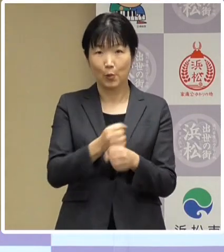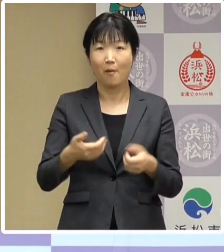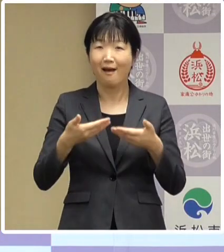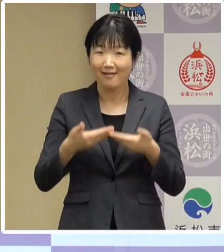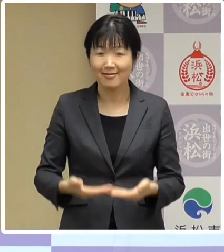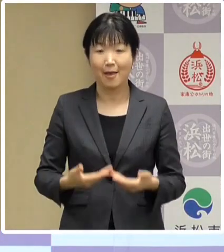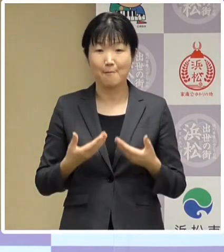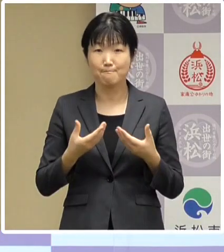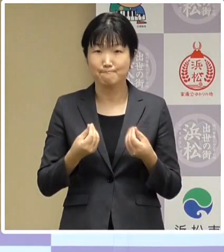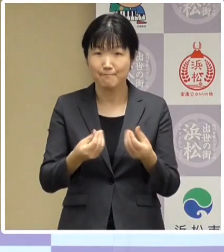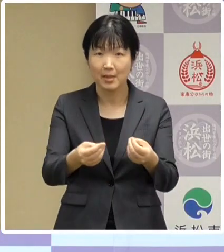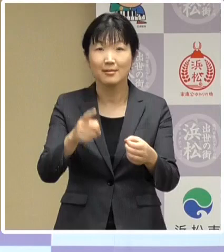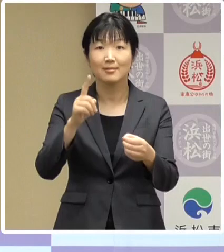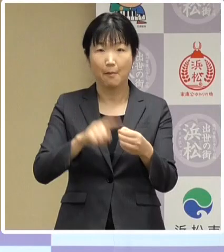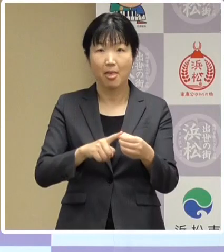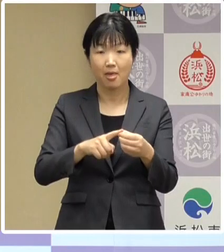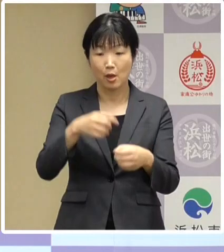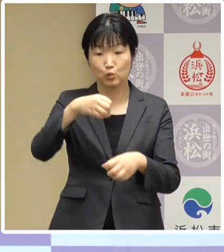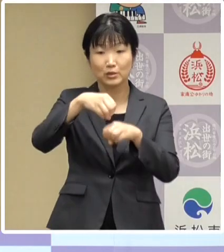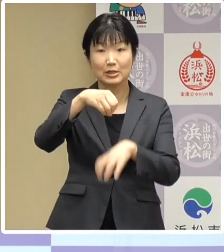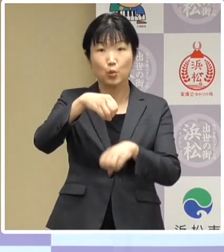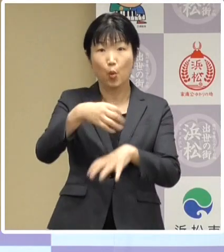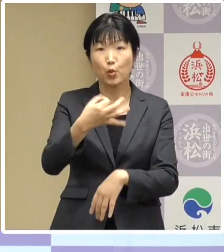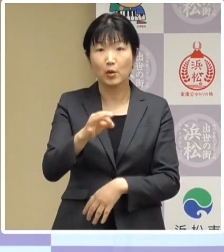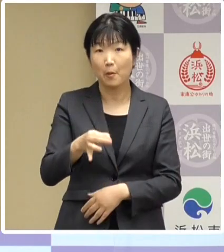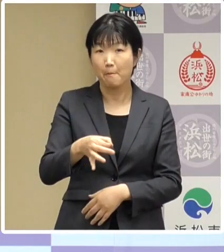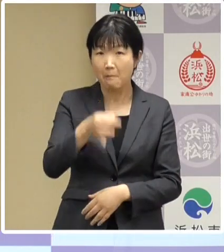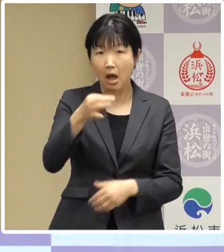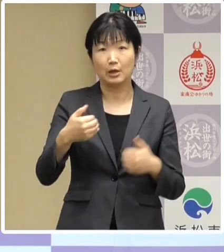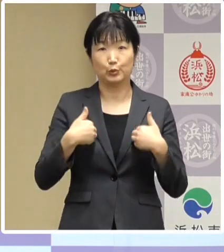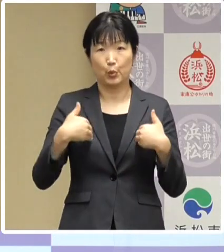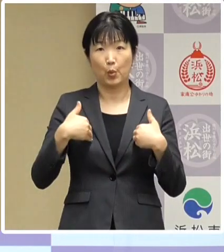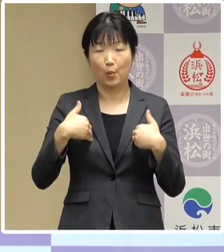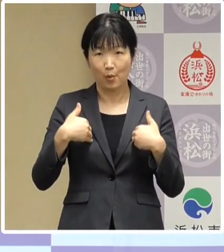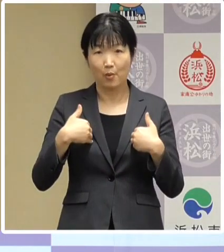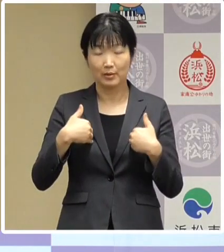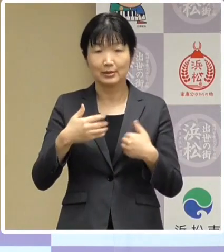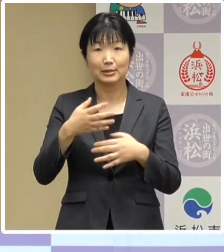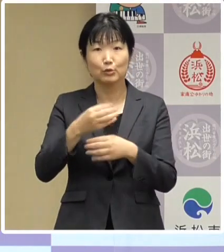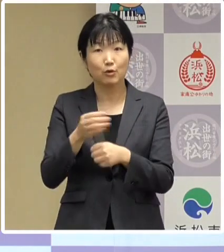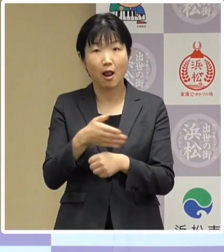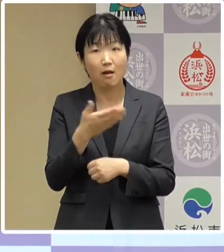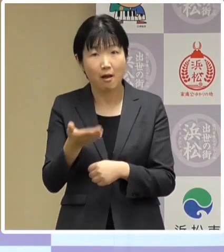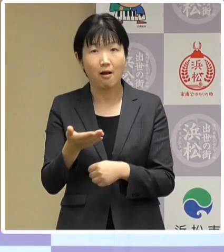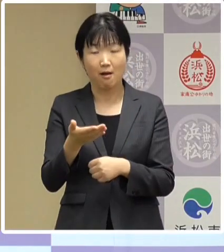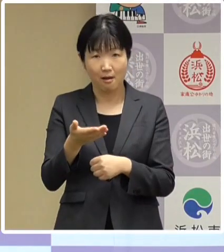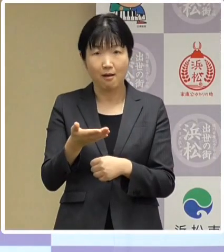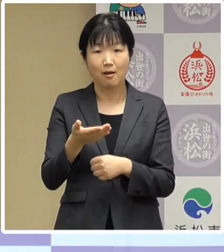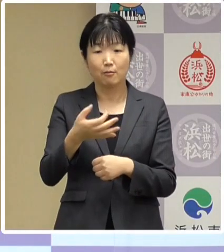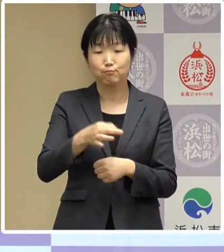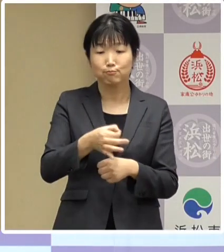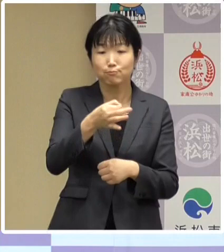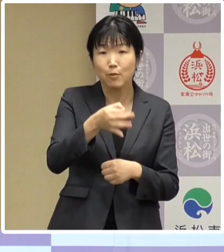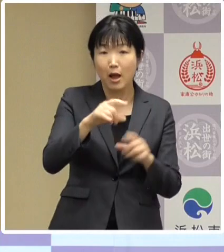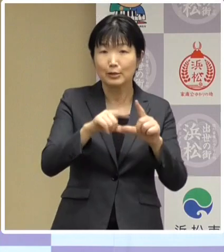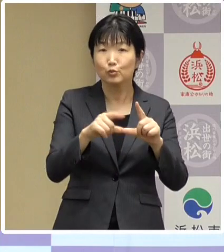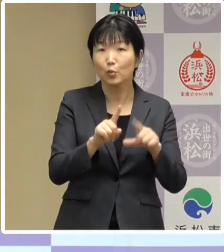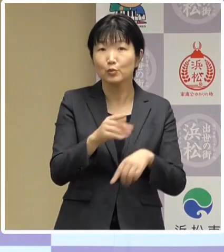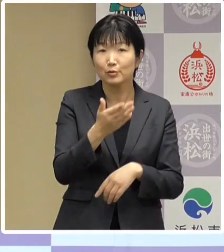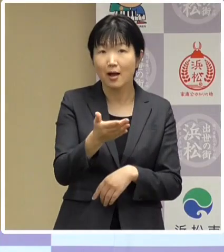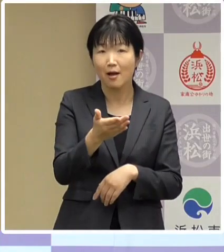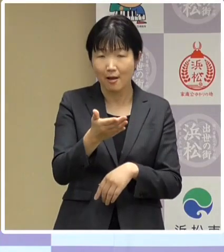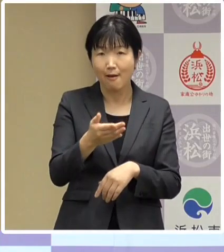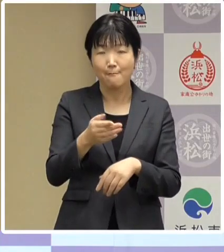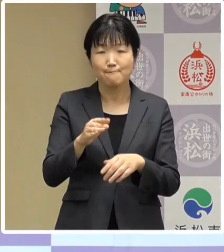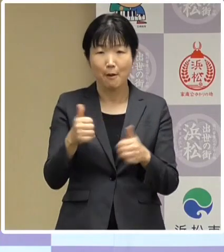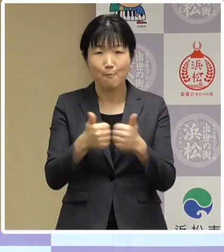水道料金改定に向けて実施時期や改定率も含め詳細な検討に着手するよう上下水道部に対